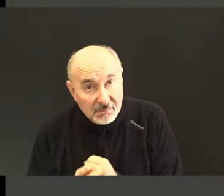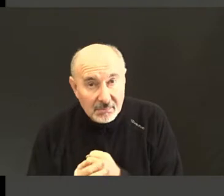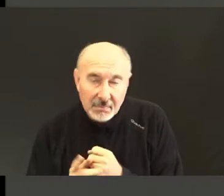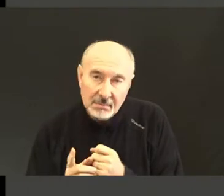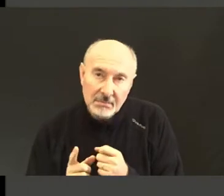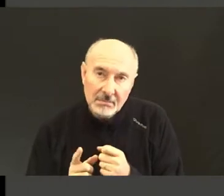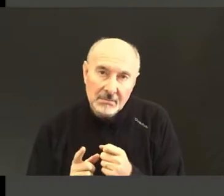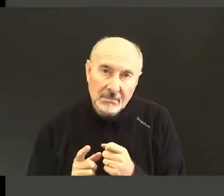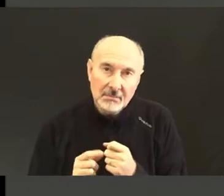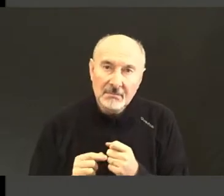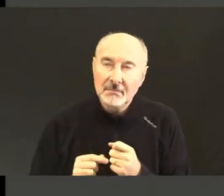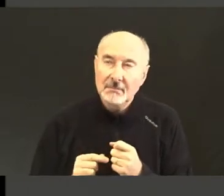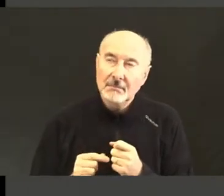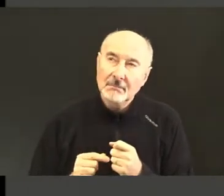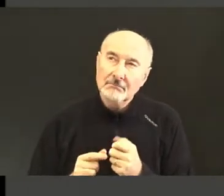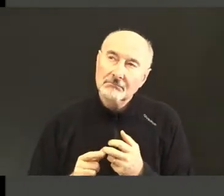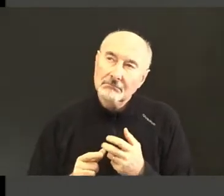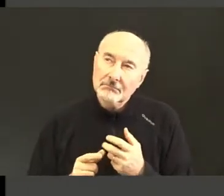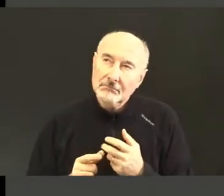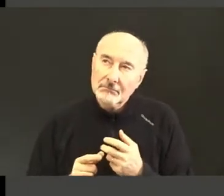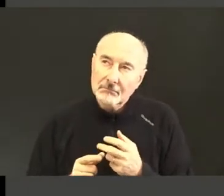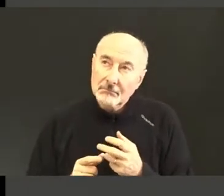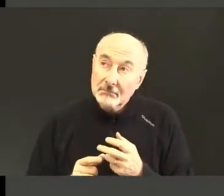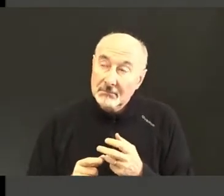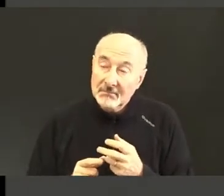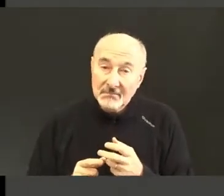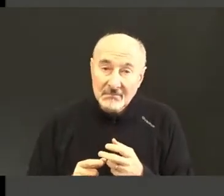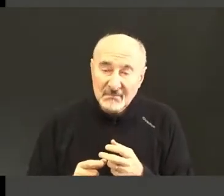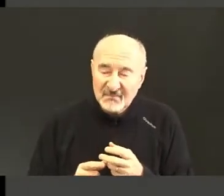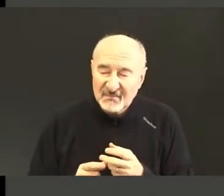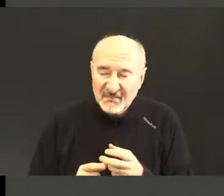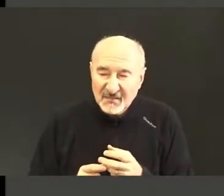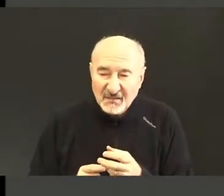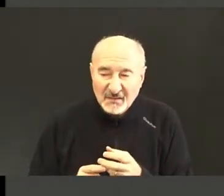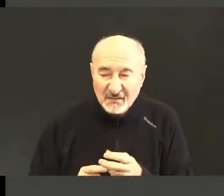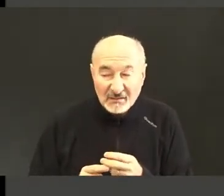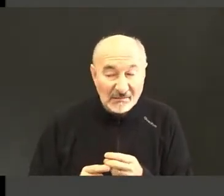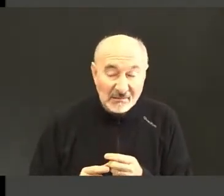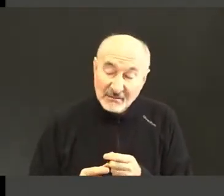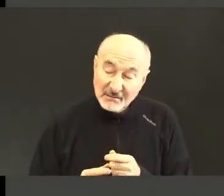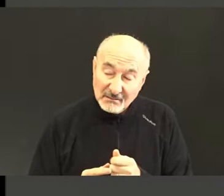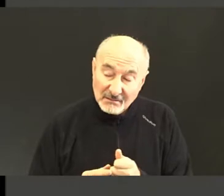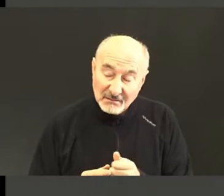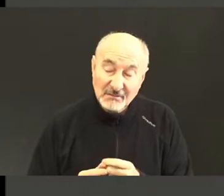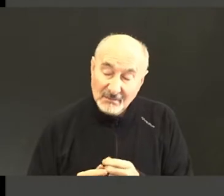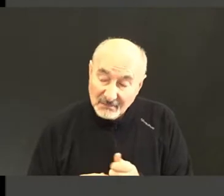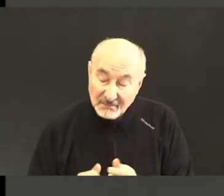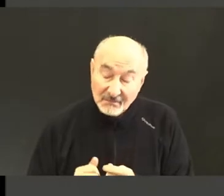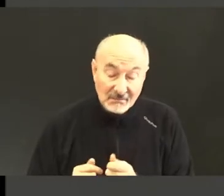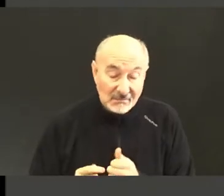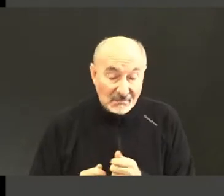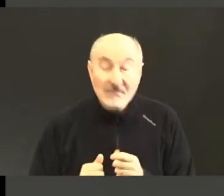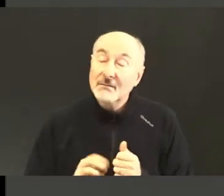Assistenza e ideali sociali forti e marcanti la differenza con i nostri avversari politici.